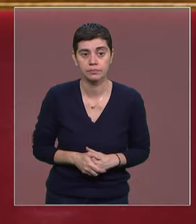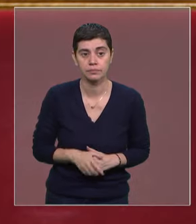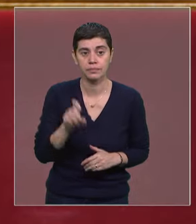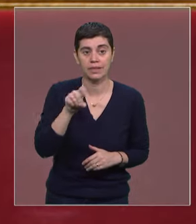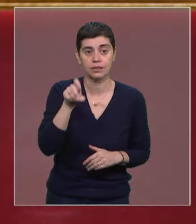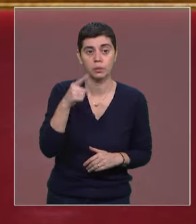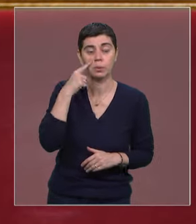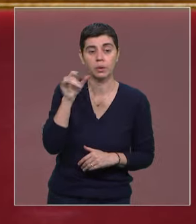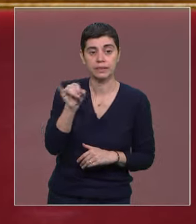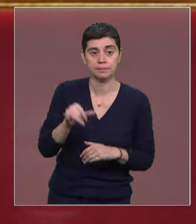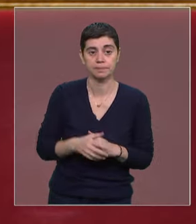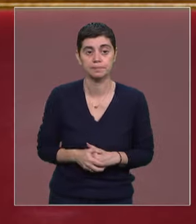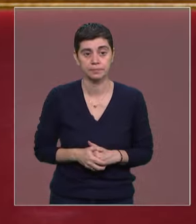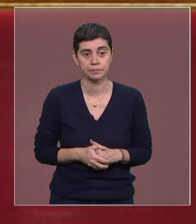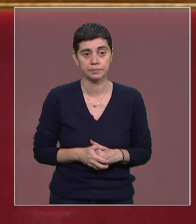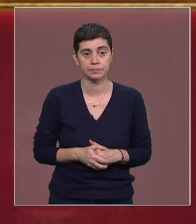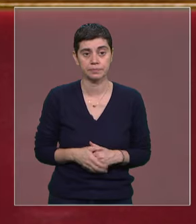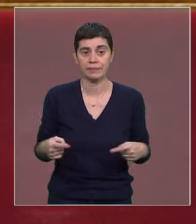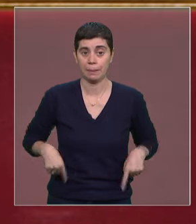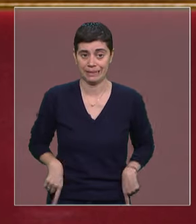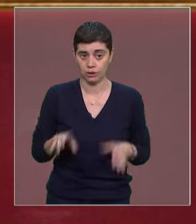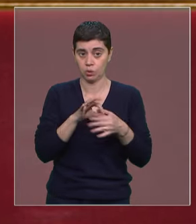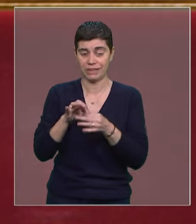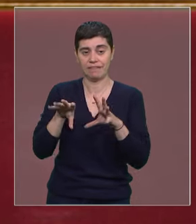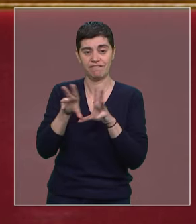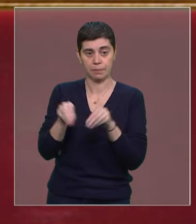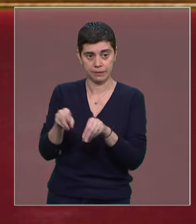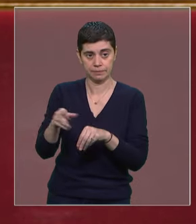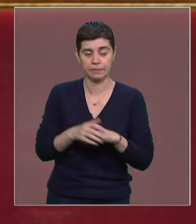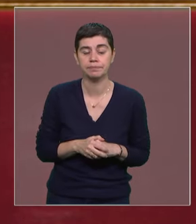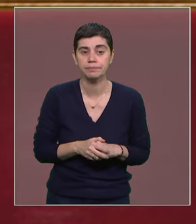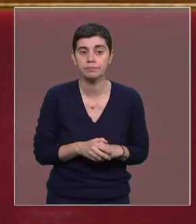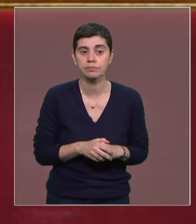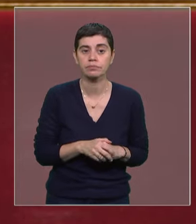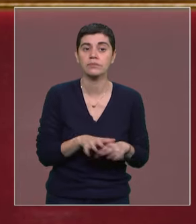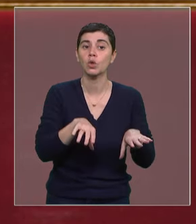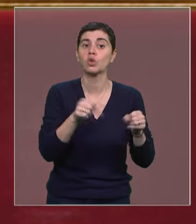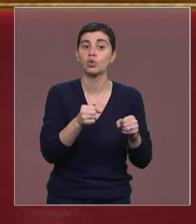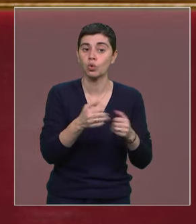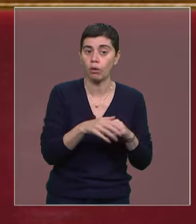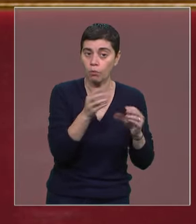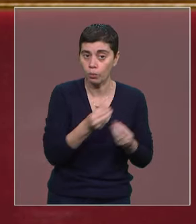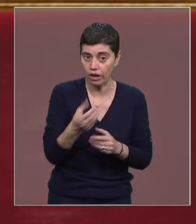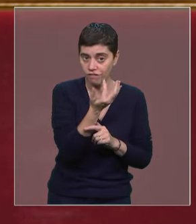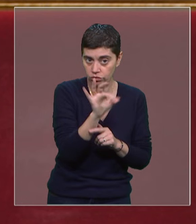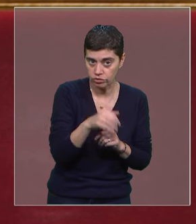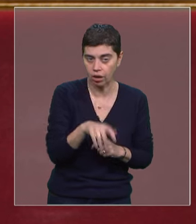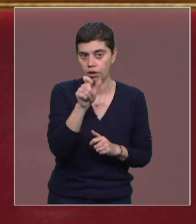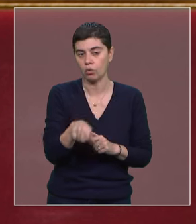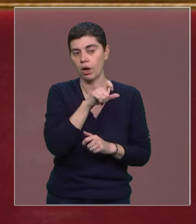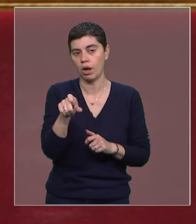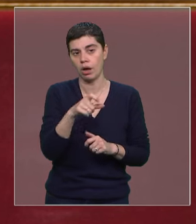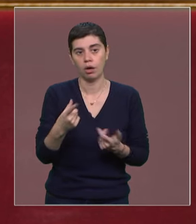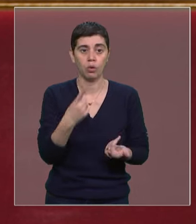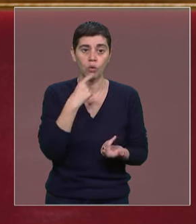question s'adresse à Madame la Ministre des Solidarités et des Familles. Le Secours populaire français, la Croix-Rouge, les banques alimentaires, les restaurants du